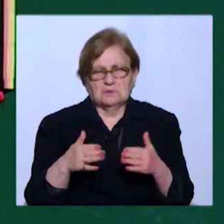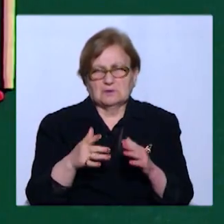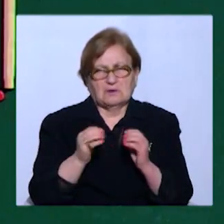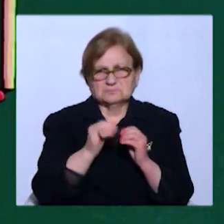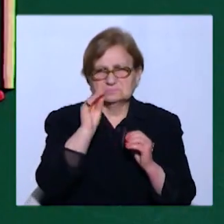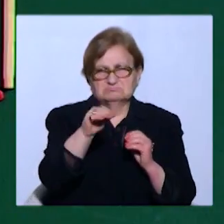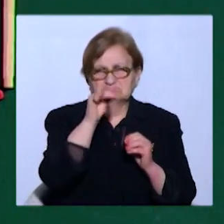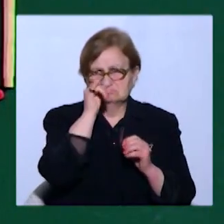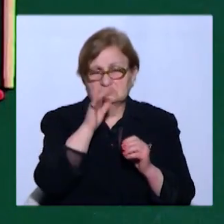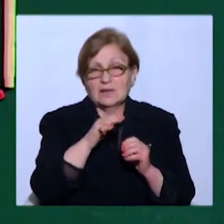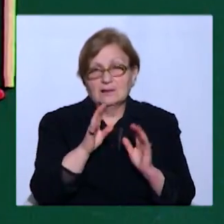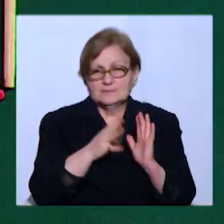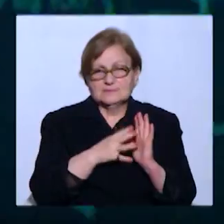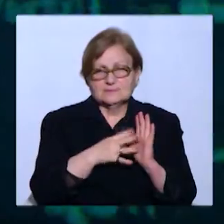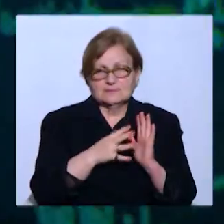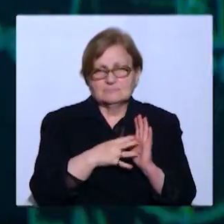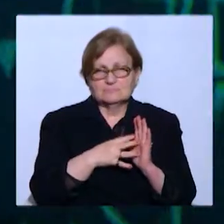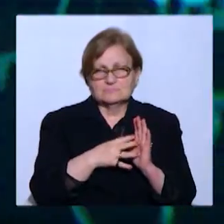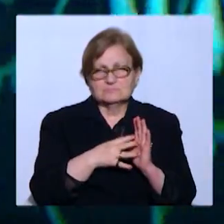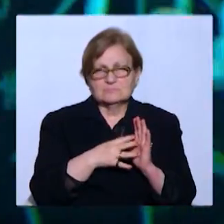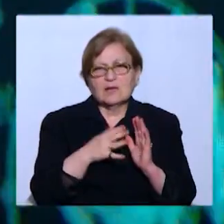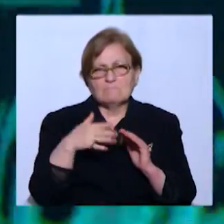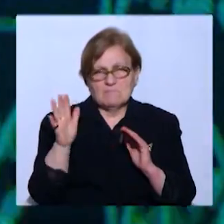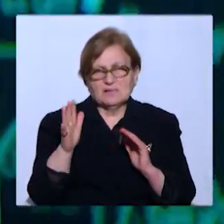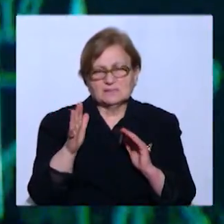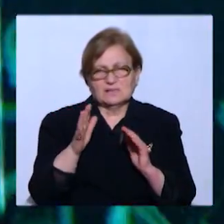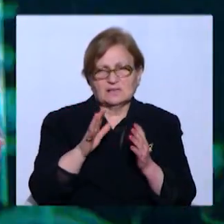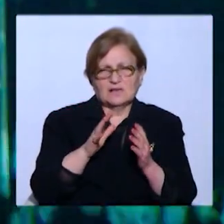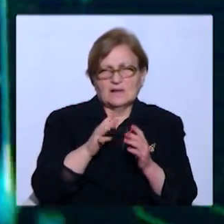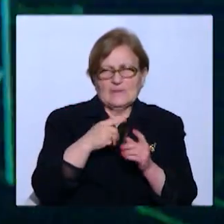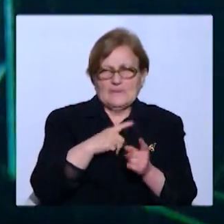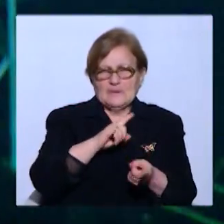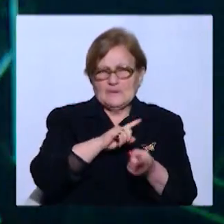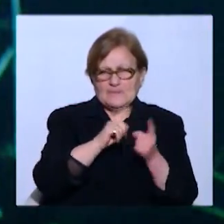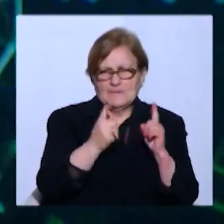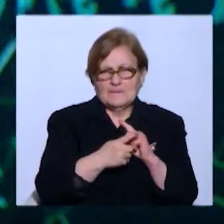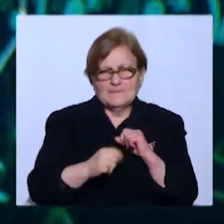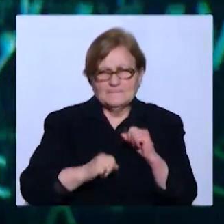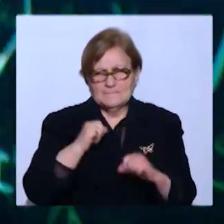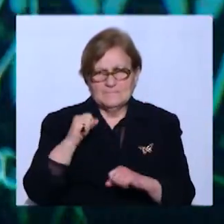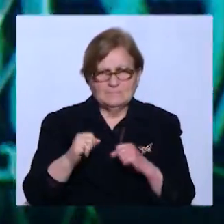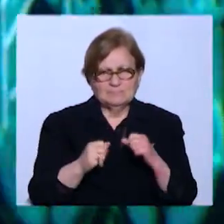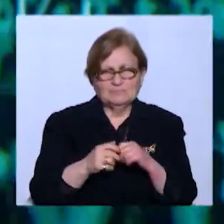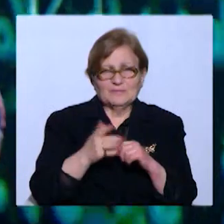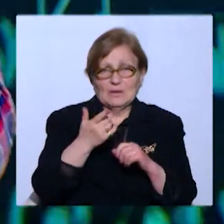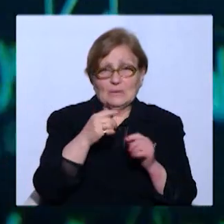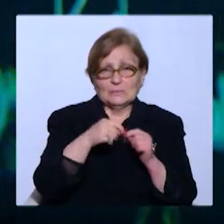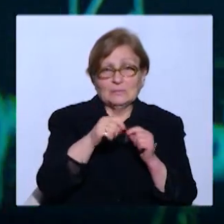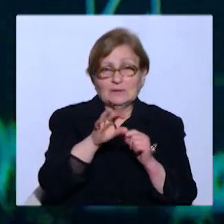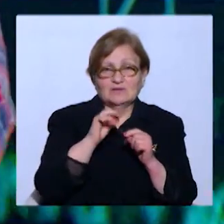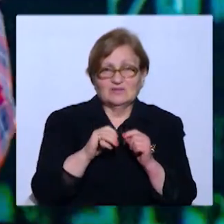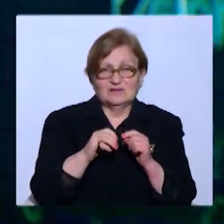ჩავწერ. კიდე 9. 9-ც მეტია 8-ზე. იქნებ რამე მოახერხო. რომელი ღერი ავიღო?